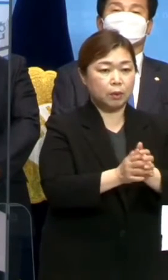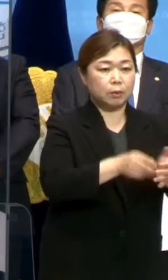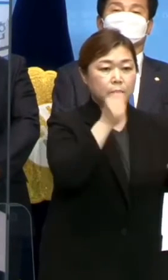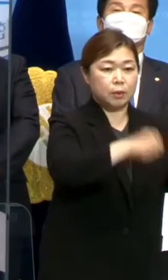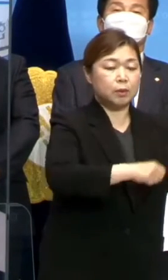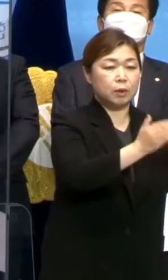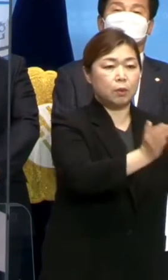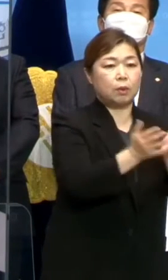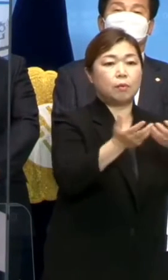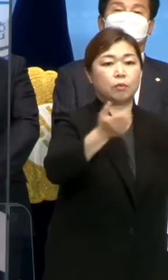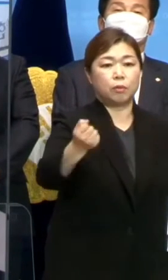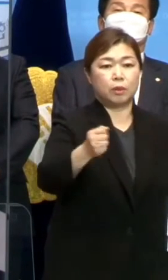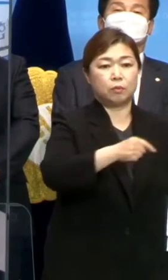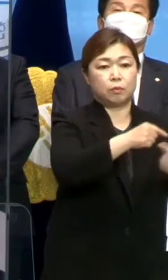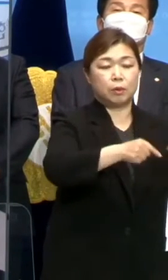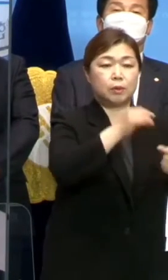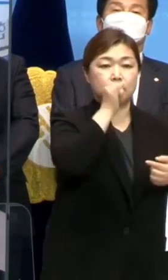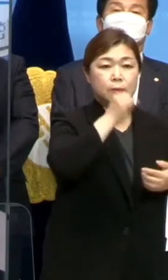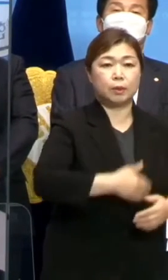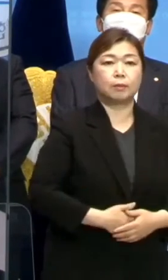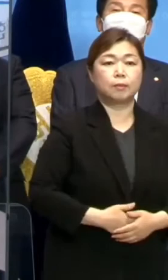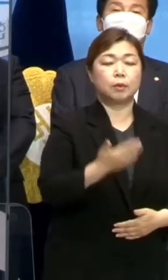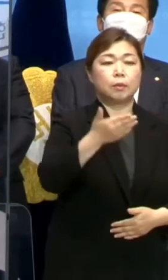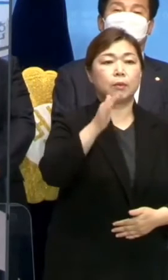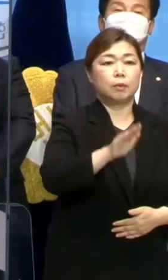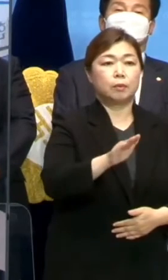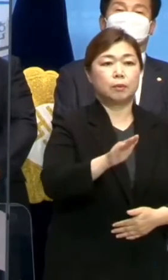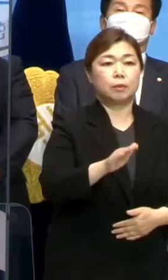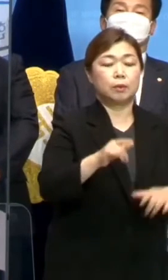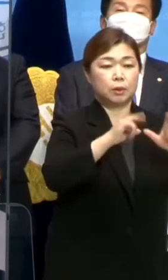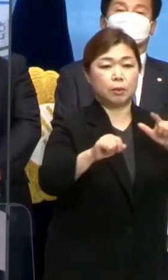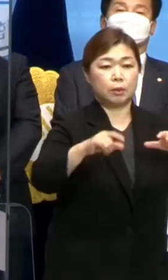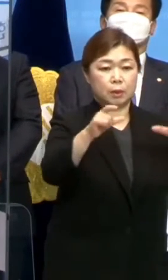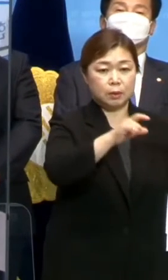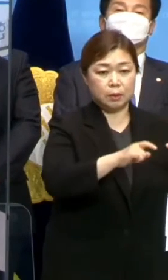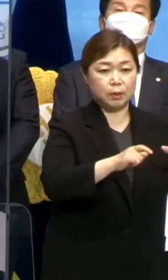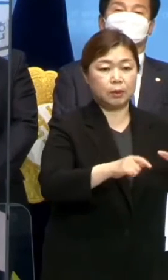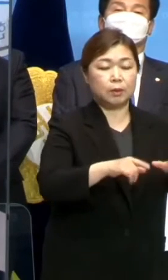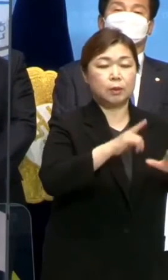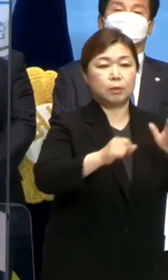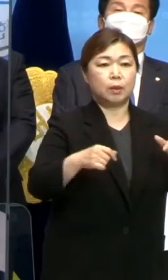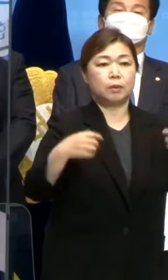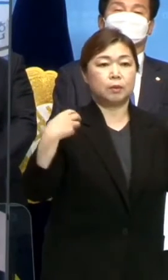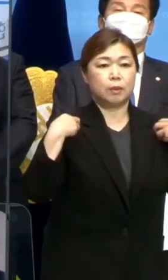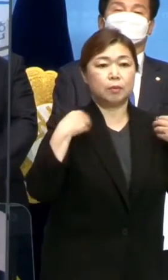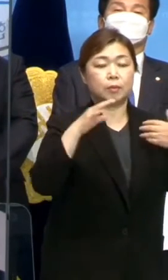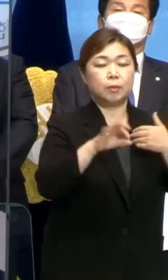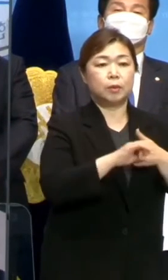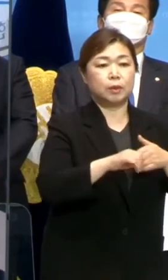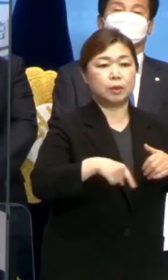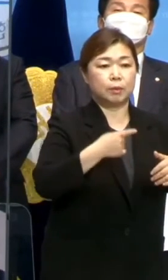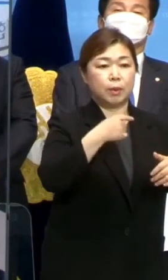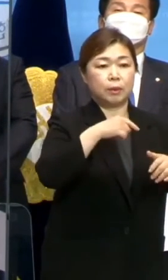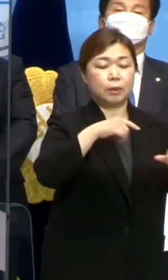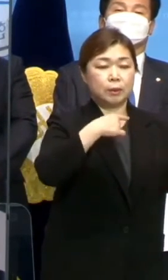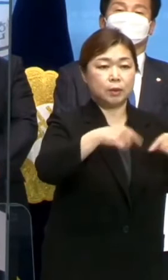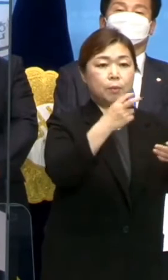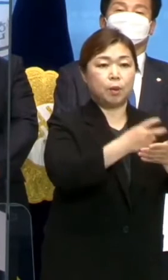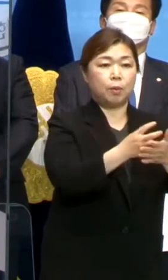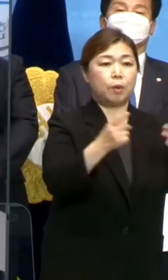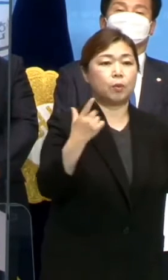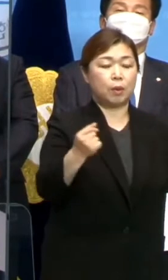기관이 분리되어 운영되고 있습니다 그럼에도 지방자치단체와 지방의회 않은 지방 자체 법 이라는 동일한